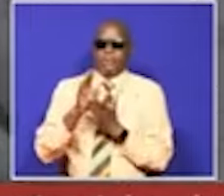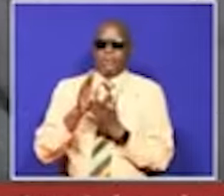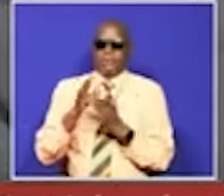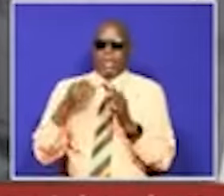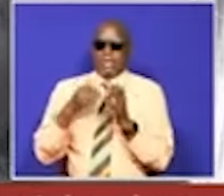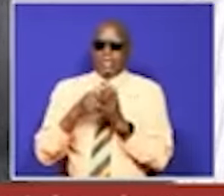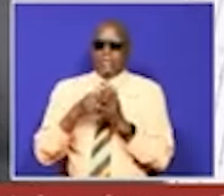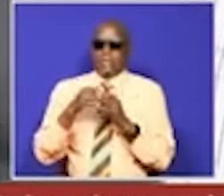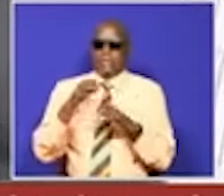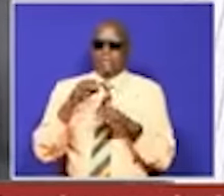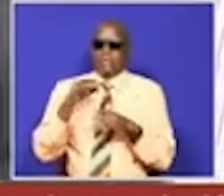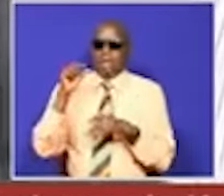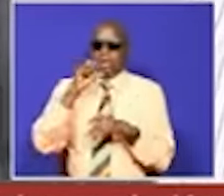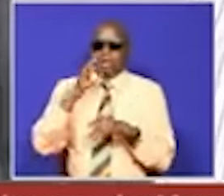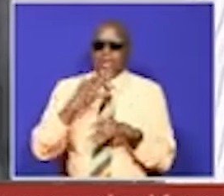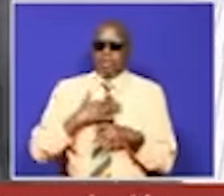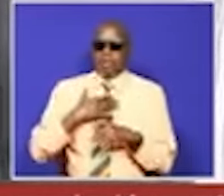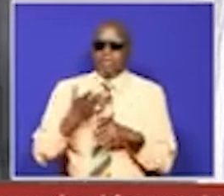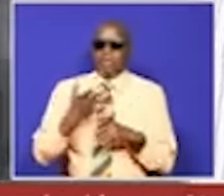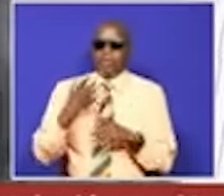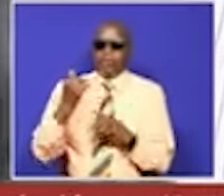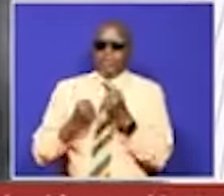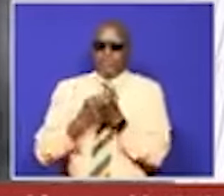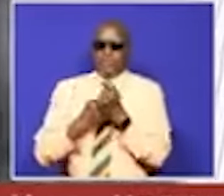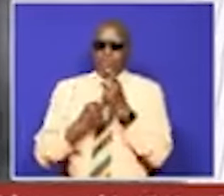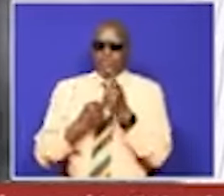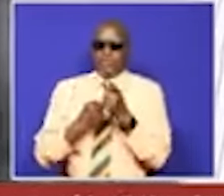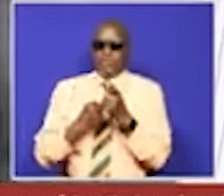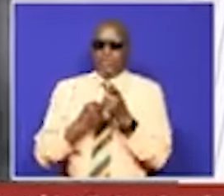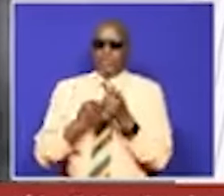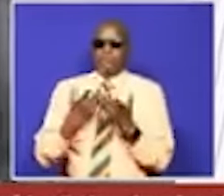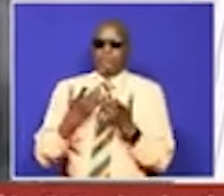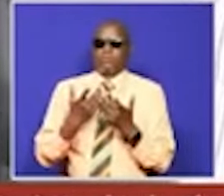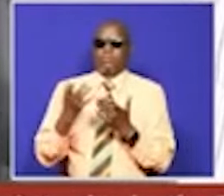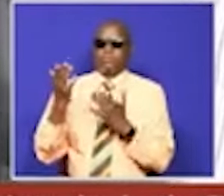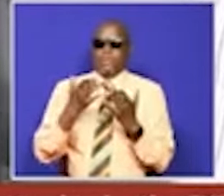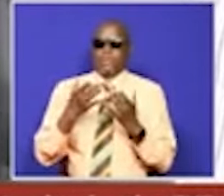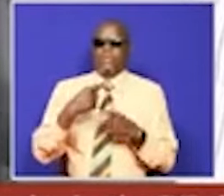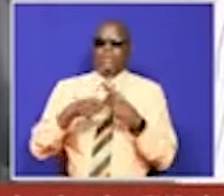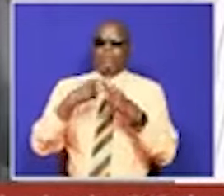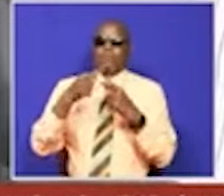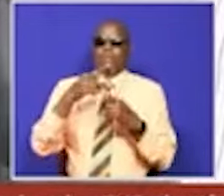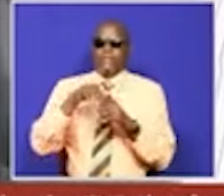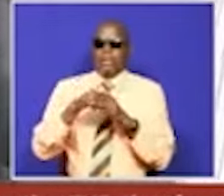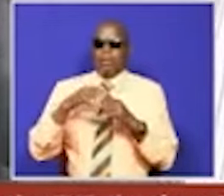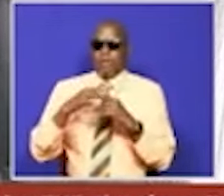ambaye tunamuunga mkono kwa dhati, mtu ambaye tunampenda, mtu ambaye analeta maendeleo katikati yetu na katika jamii